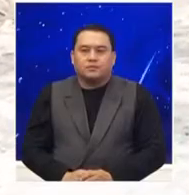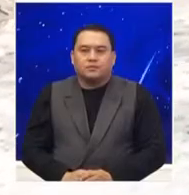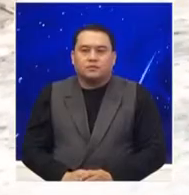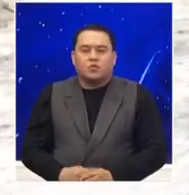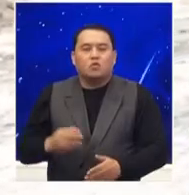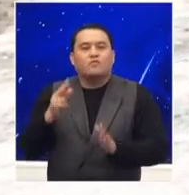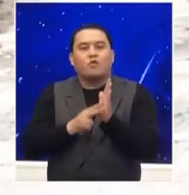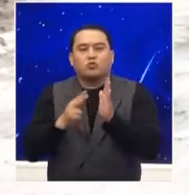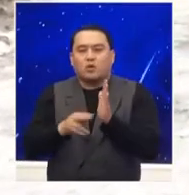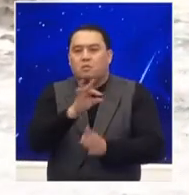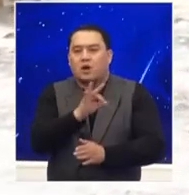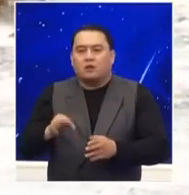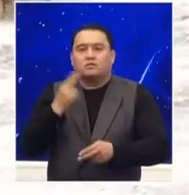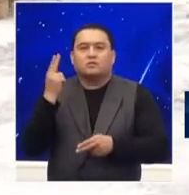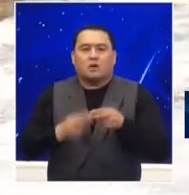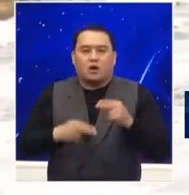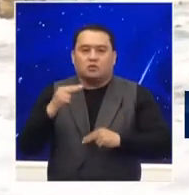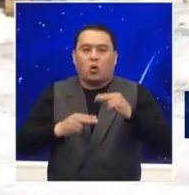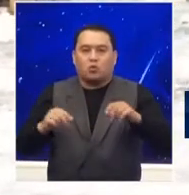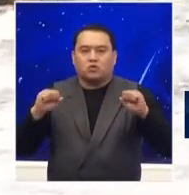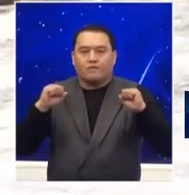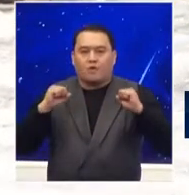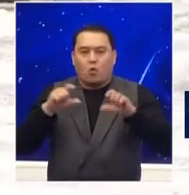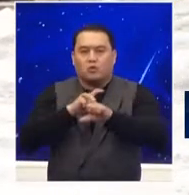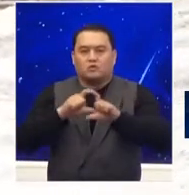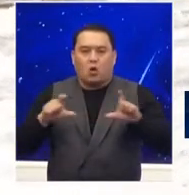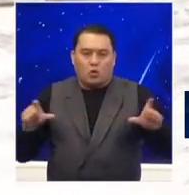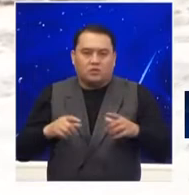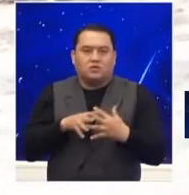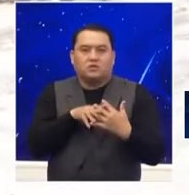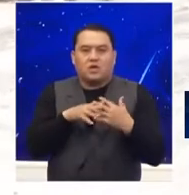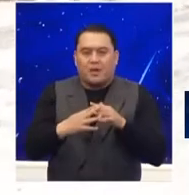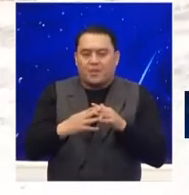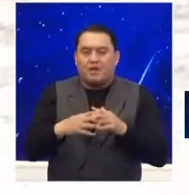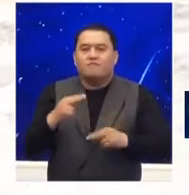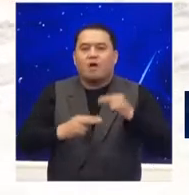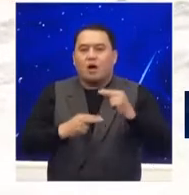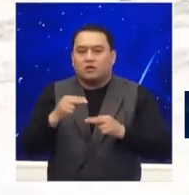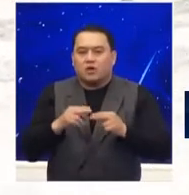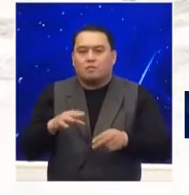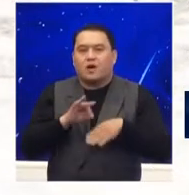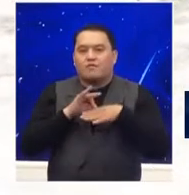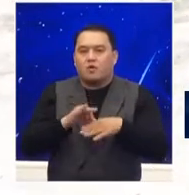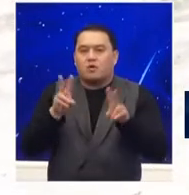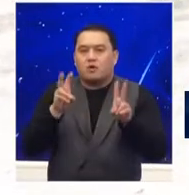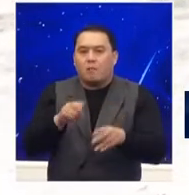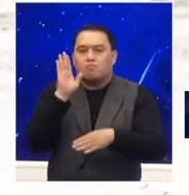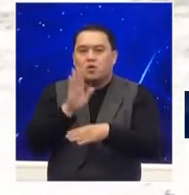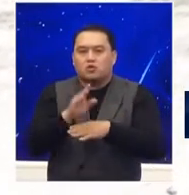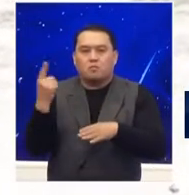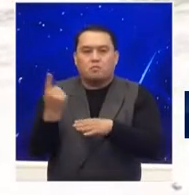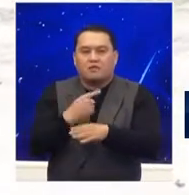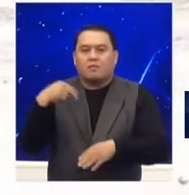Практически на 80% завершено строительство физкультурно-оздоровительного комплекса в селе Нарынкол, возведение которого ведется в рамках поручения